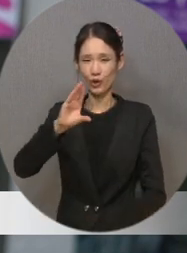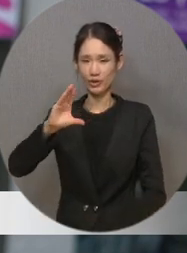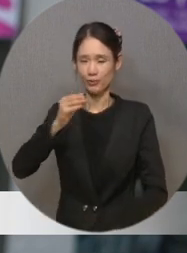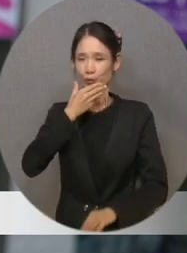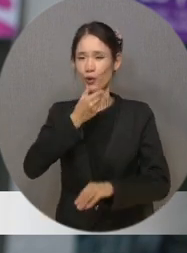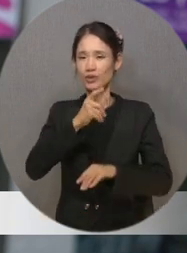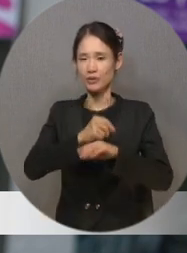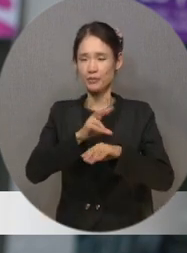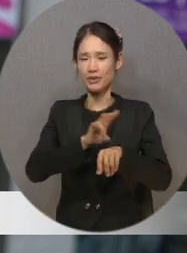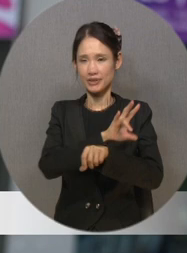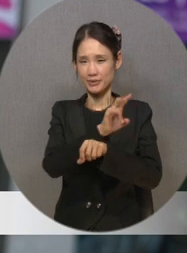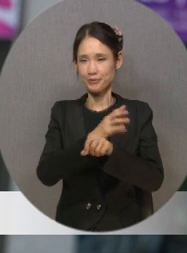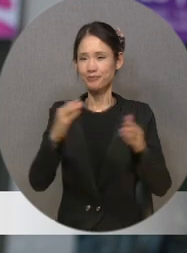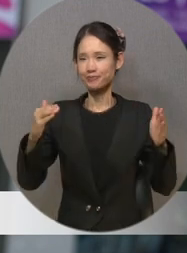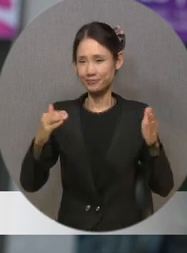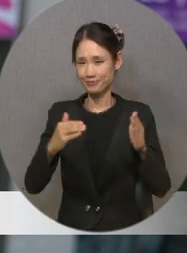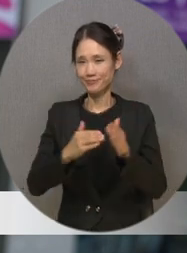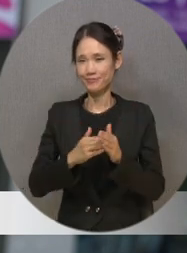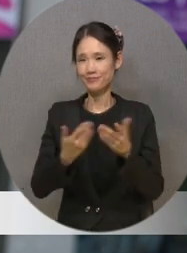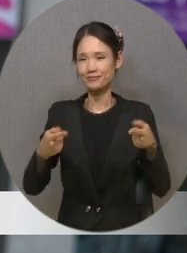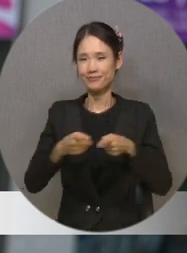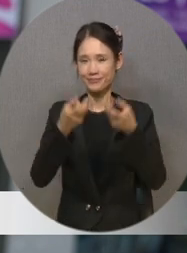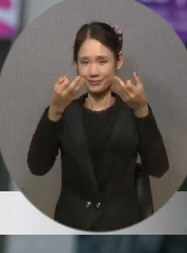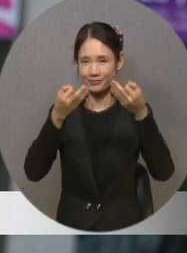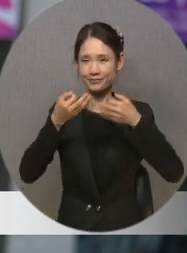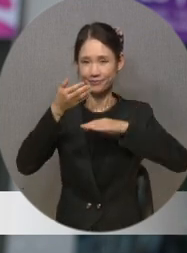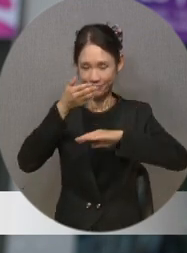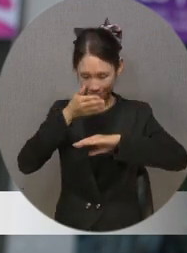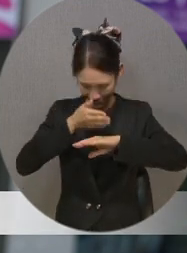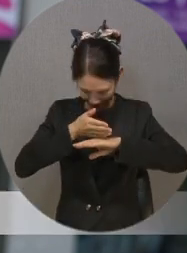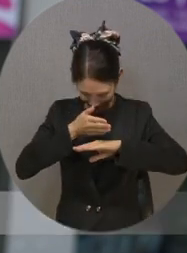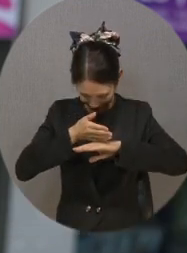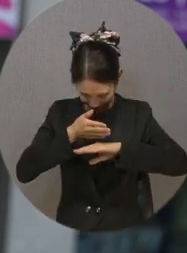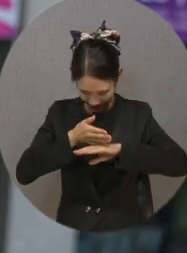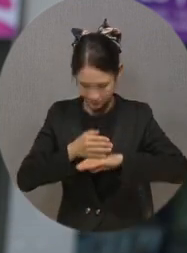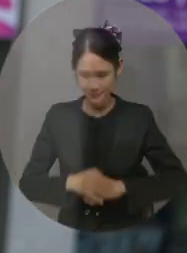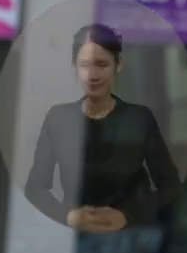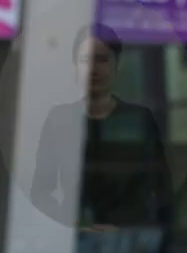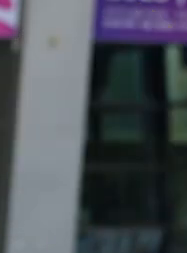부산에서 WBC 복지TV 뉴스24를 마칩니다. 시청해주신 여러분 고맙습니다.